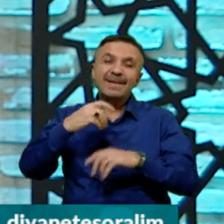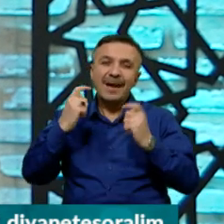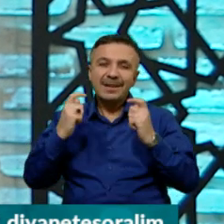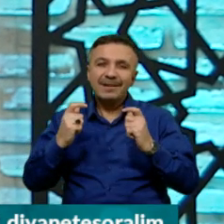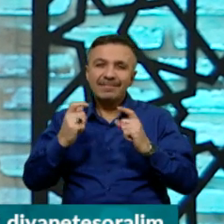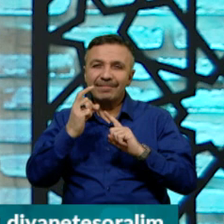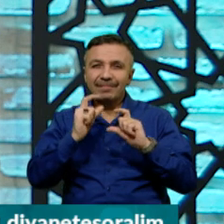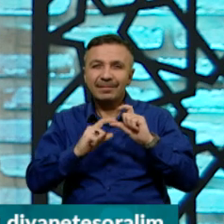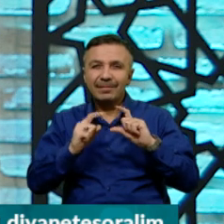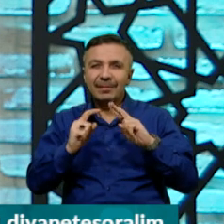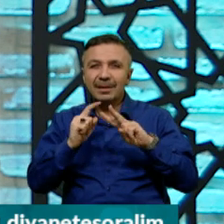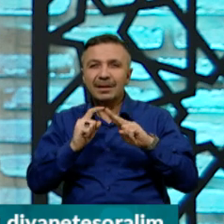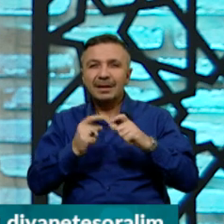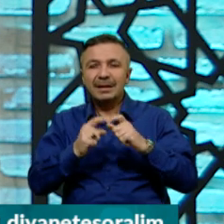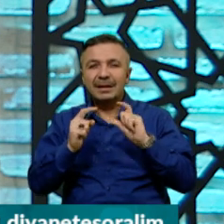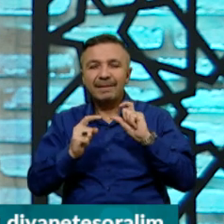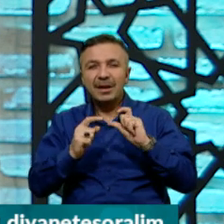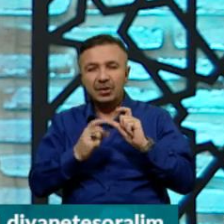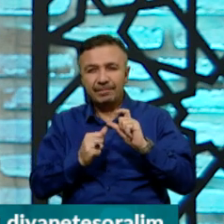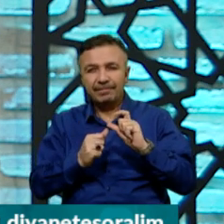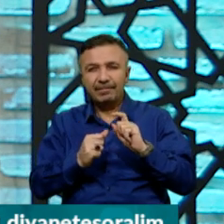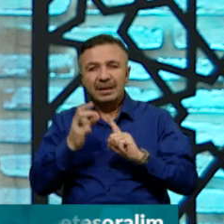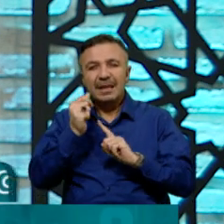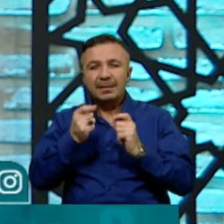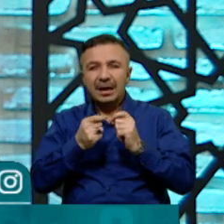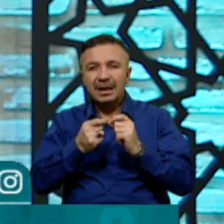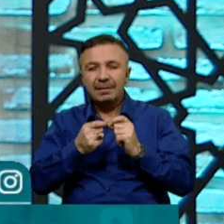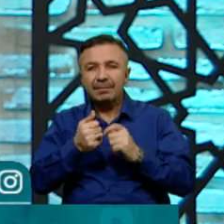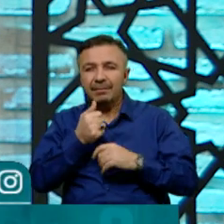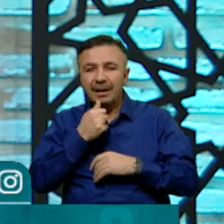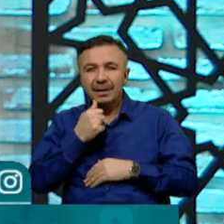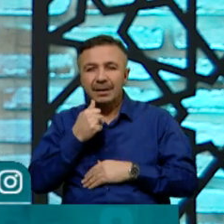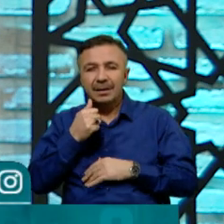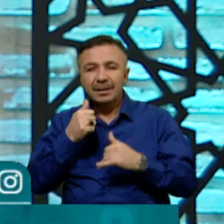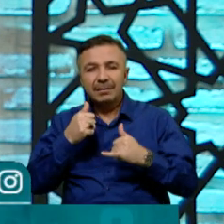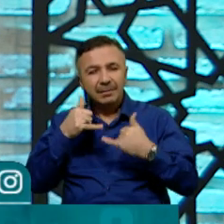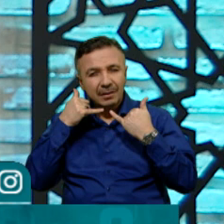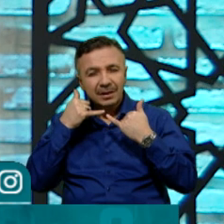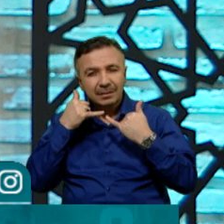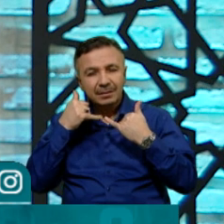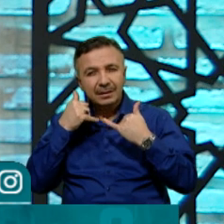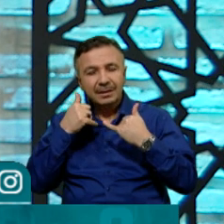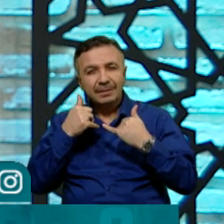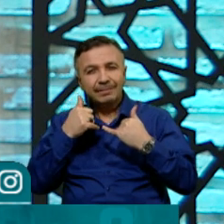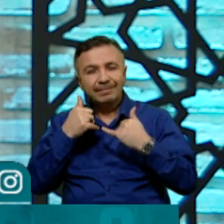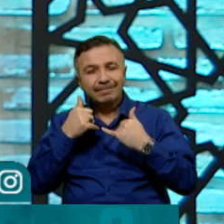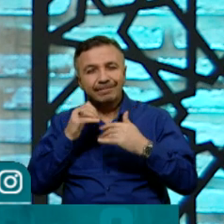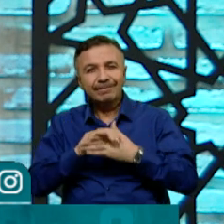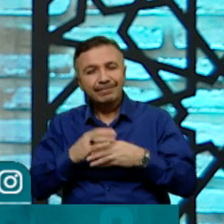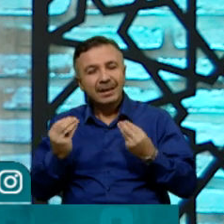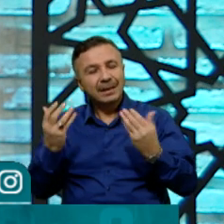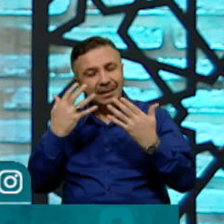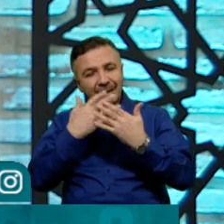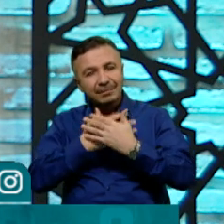İbrahim Bey telefon hattımızda ymış hoş geldiniz Selamünaleyküm hocam Ve aleyküm selam İbrahim Bey hayırlı akşamlar